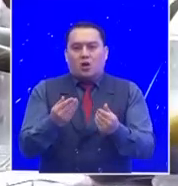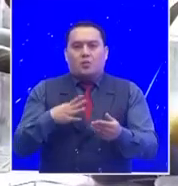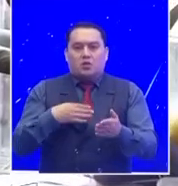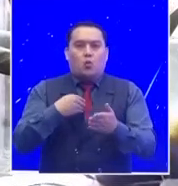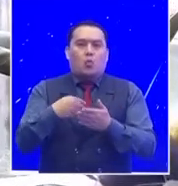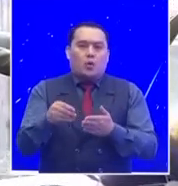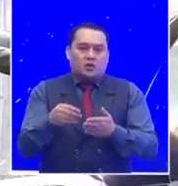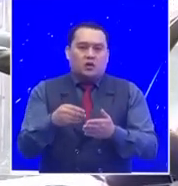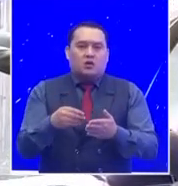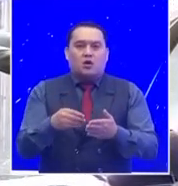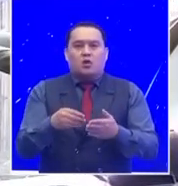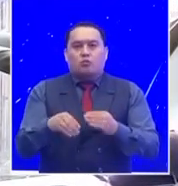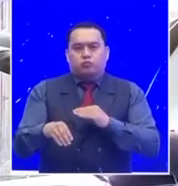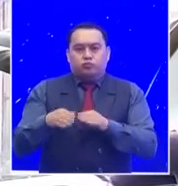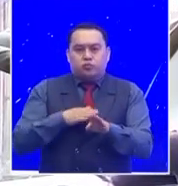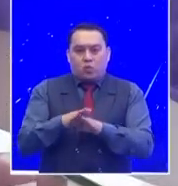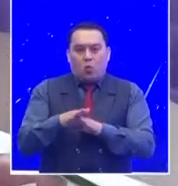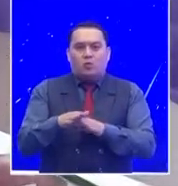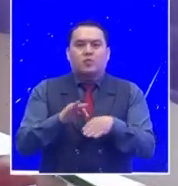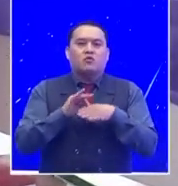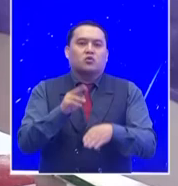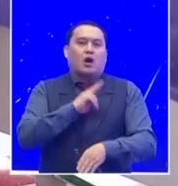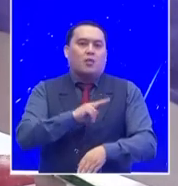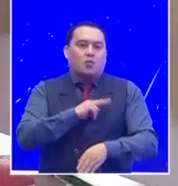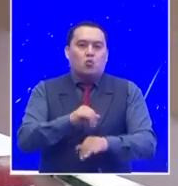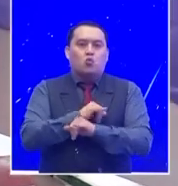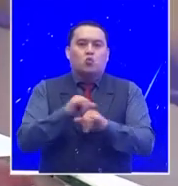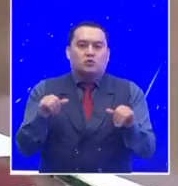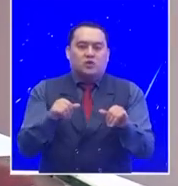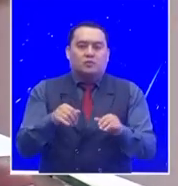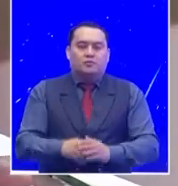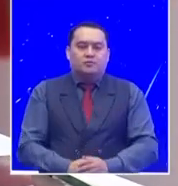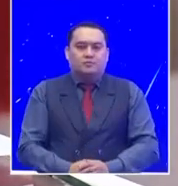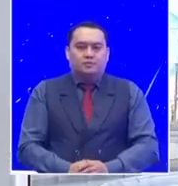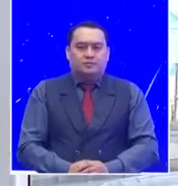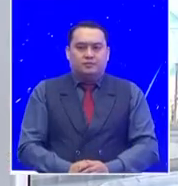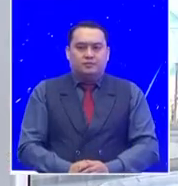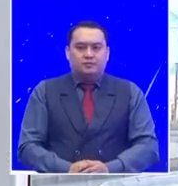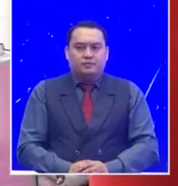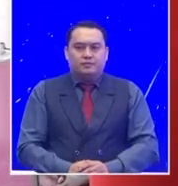приобретены ткани и уплотнители. Наталья ведет работу и по расширению сбыта продукции.